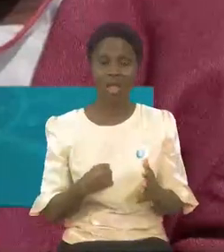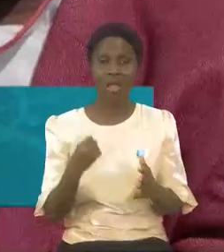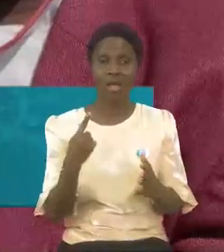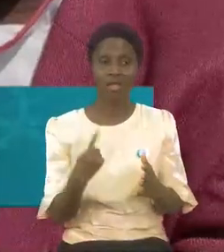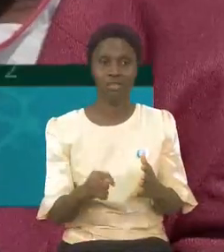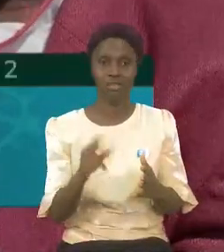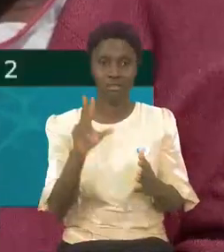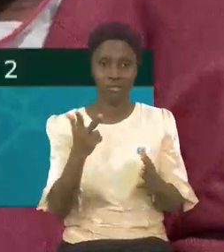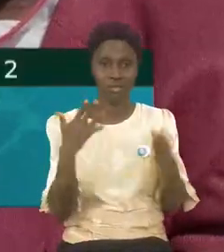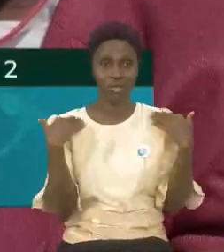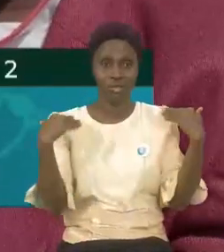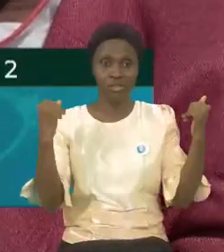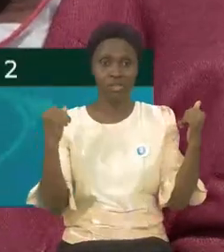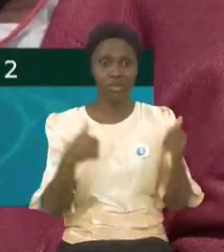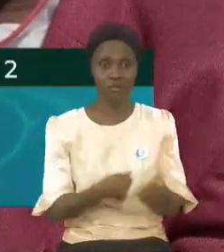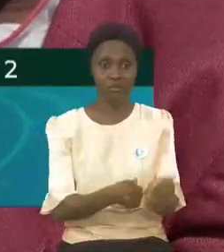Deutéronome,